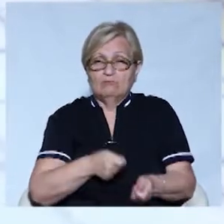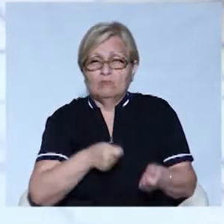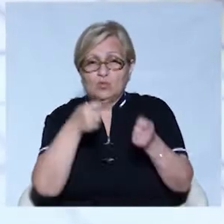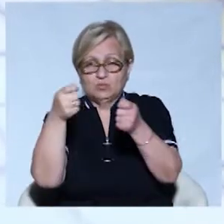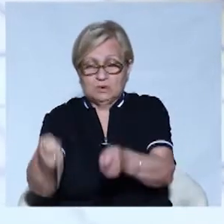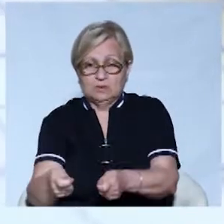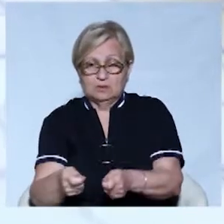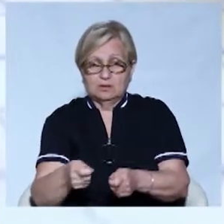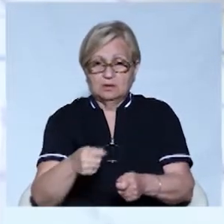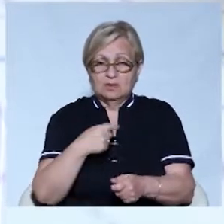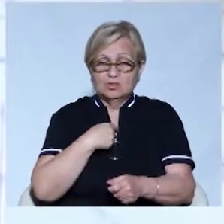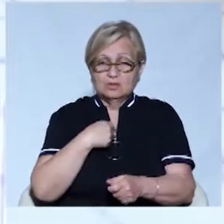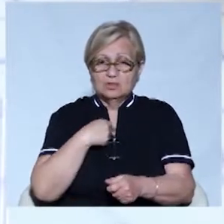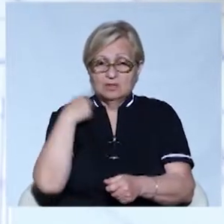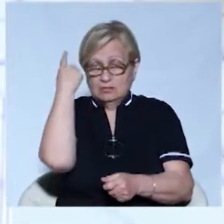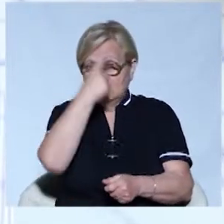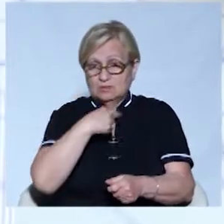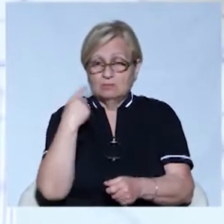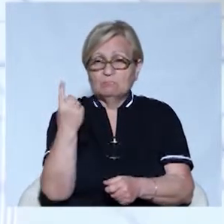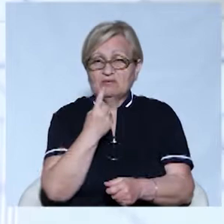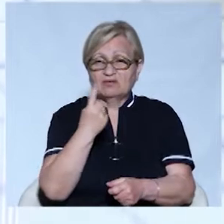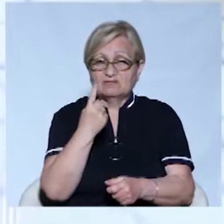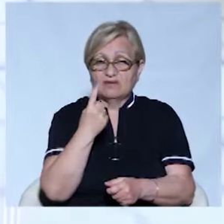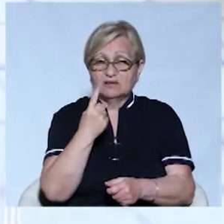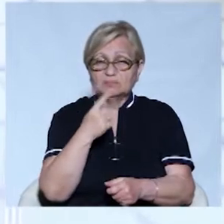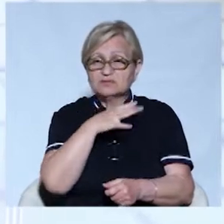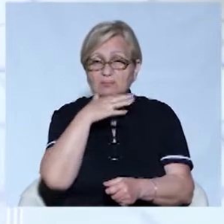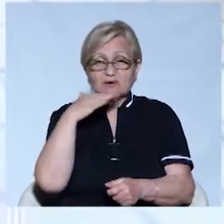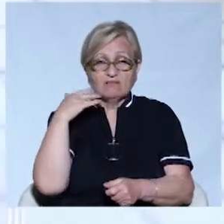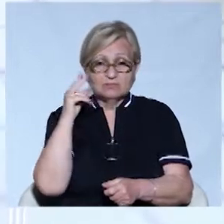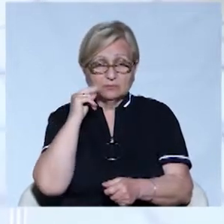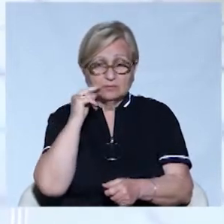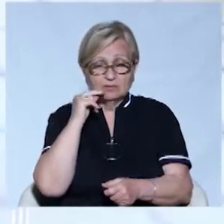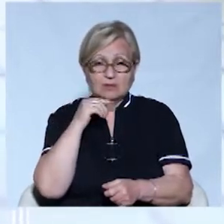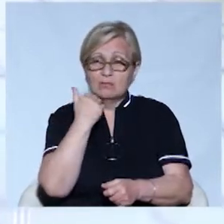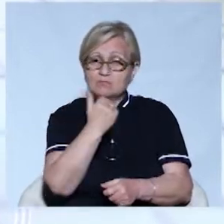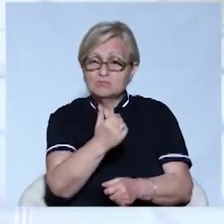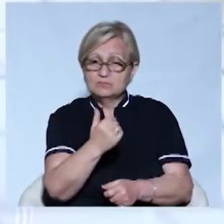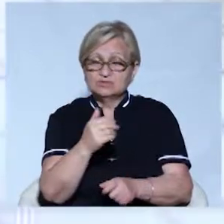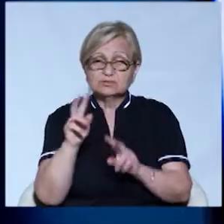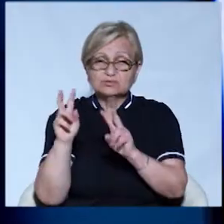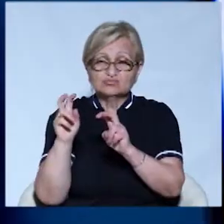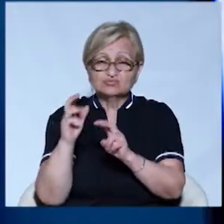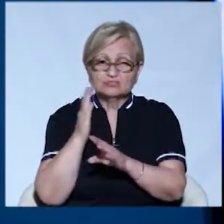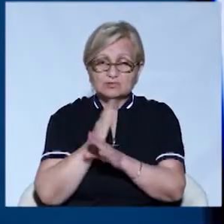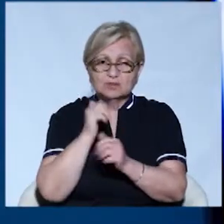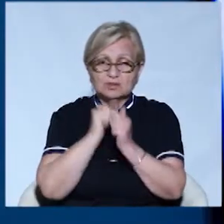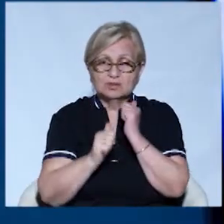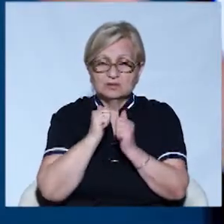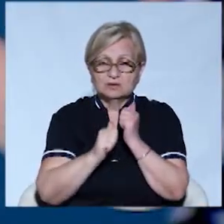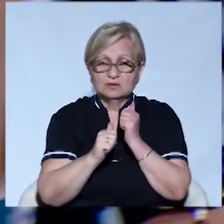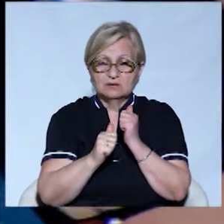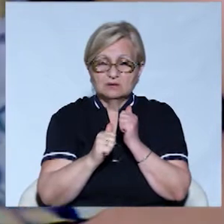ჩვენ კი პირველი პირის მრავლობითი რიცხვია და მისი ნიშანი ზმნაში